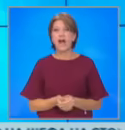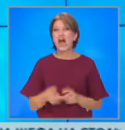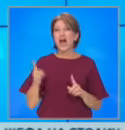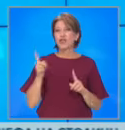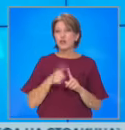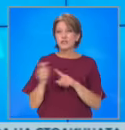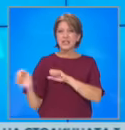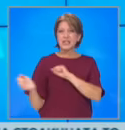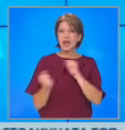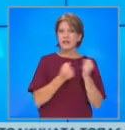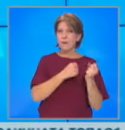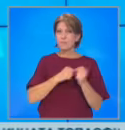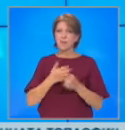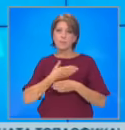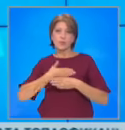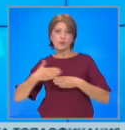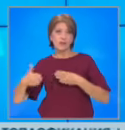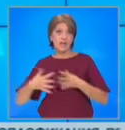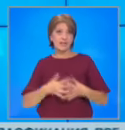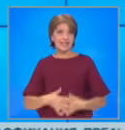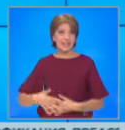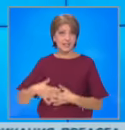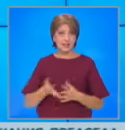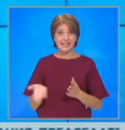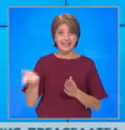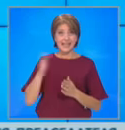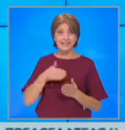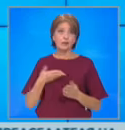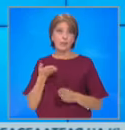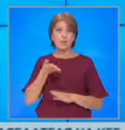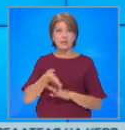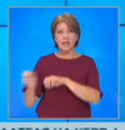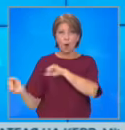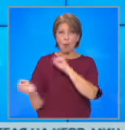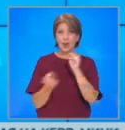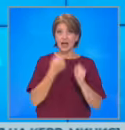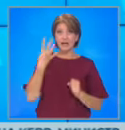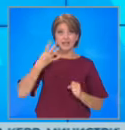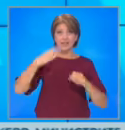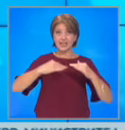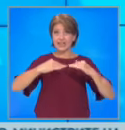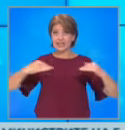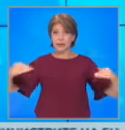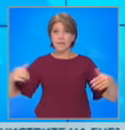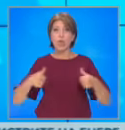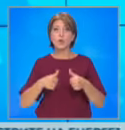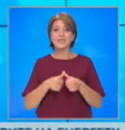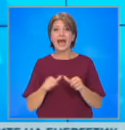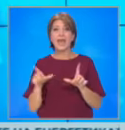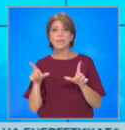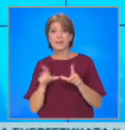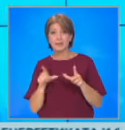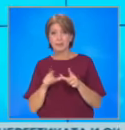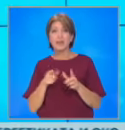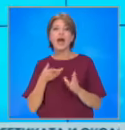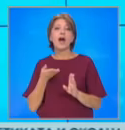Тропическата буря Айда продължава да бушува в Съединените щати. След като премина като ураган от четвърта степен през Луизиана и Мисисипи, стихията се насочи